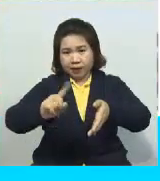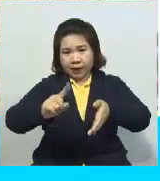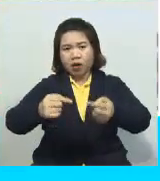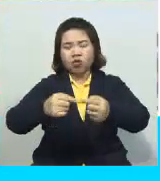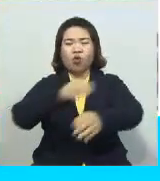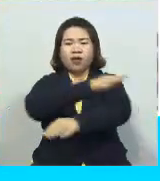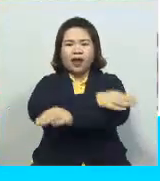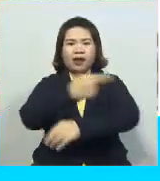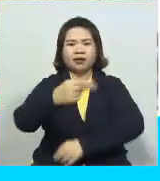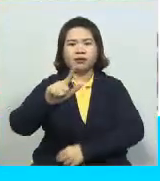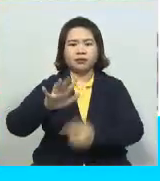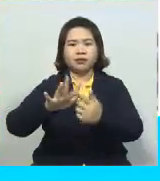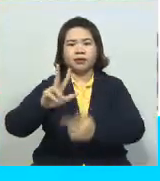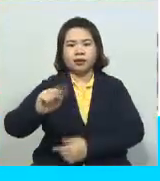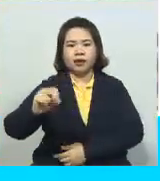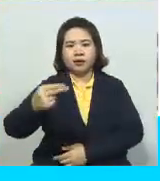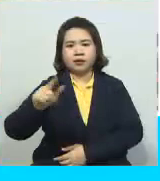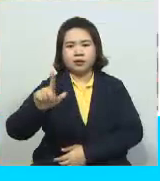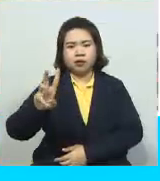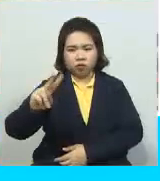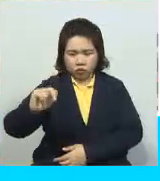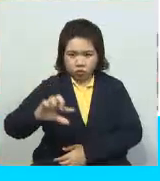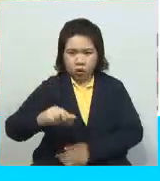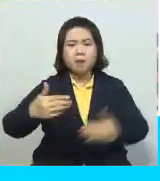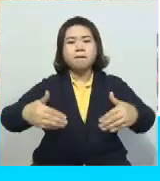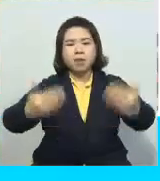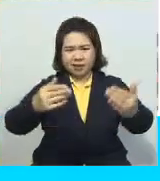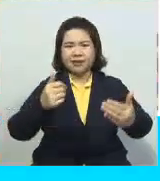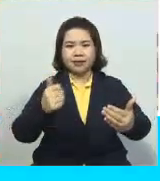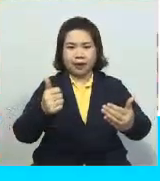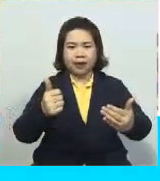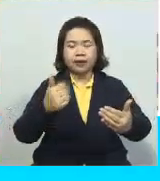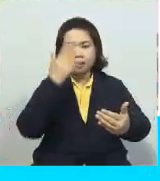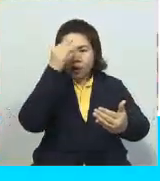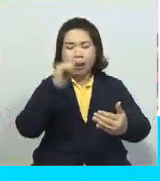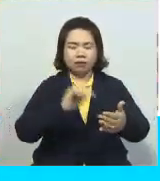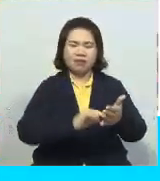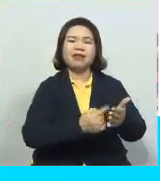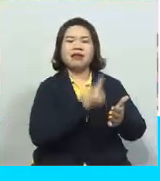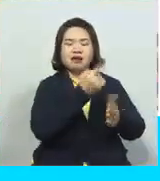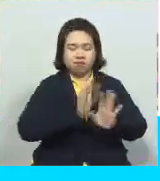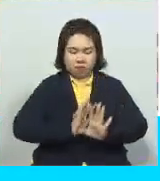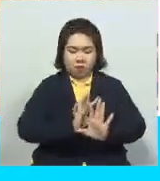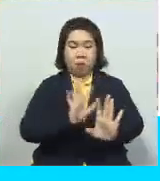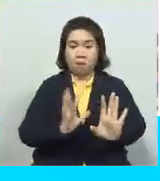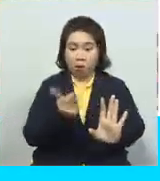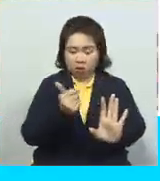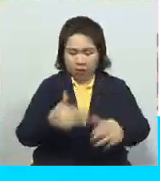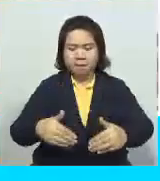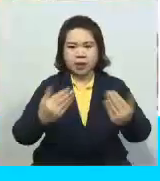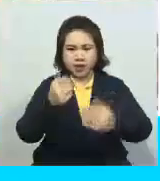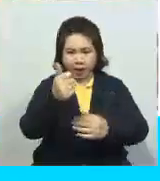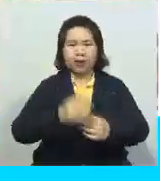แยกหลานหลวงด้วยตรงเนี้ยก็เปิดการจราจรได้เลยอันนี้ก็ถือว่าเป็นช่วงแรกช่วงที่2ครับหลังจาก